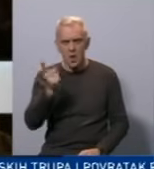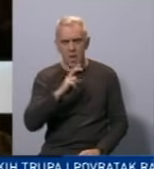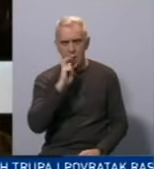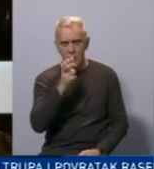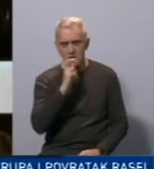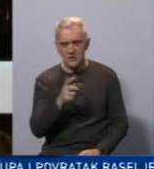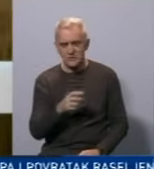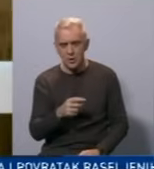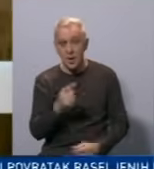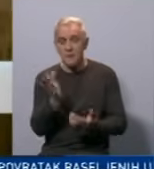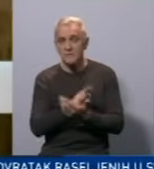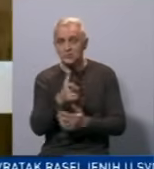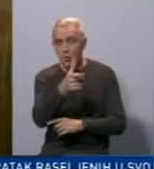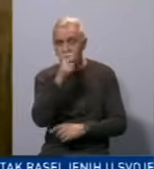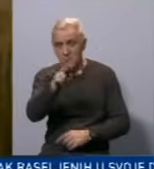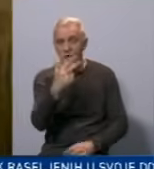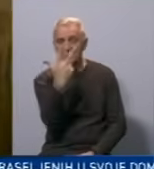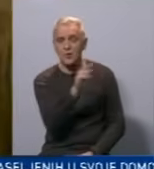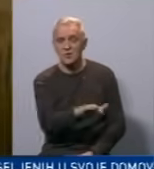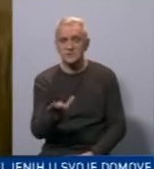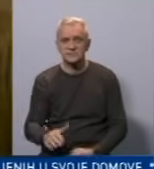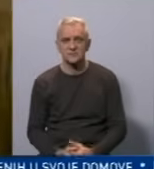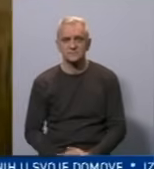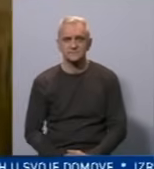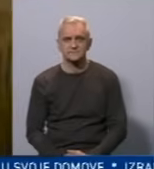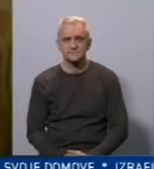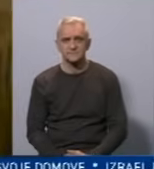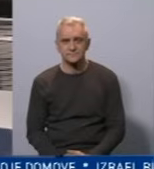tvrdnje, među ubijenima je i troje djece.